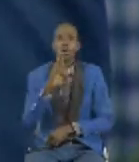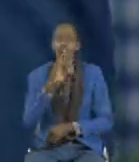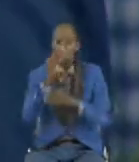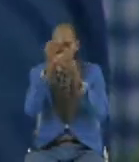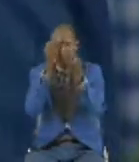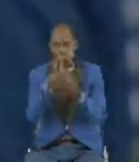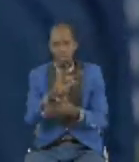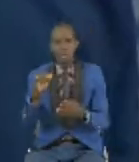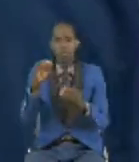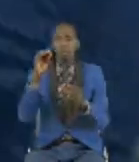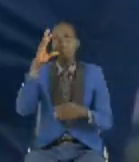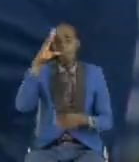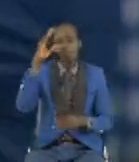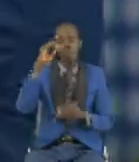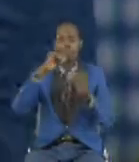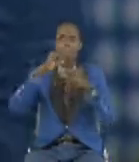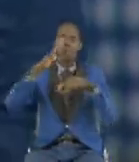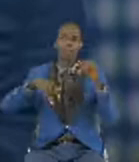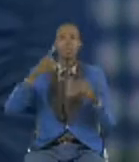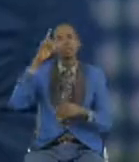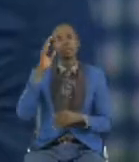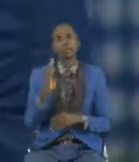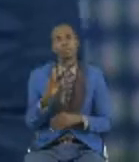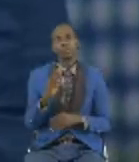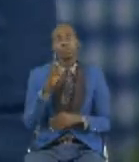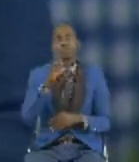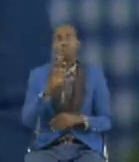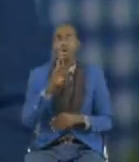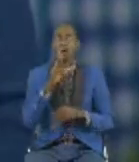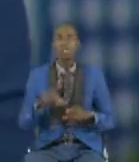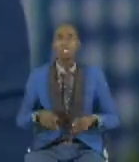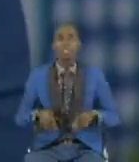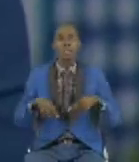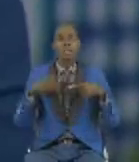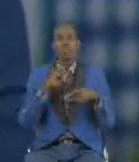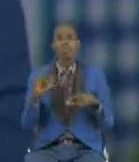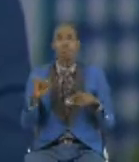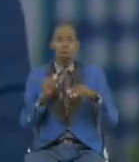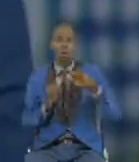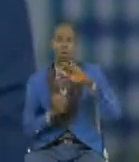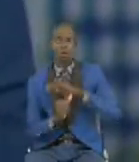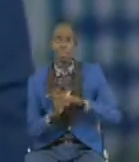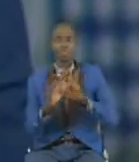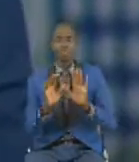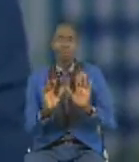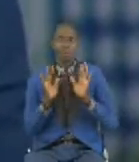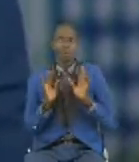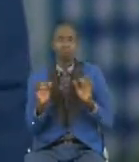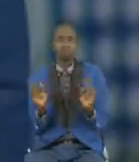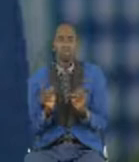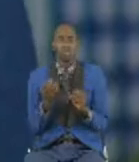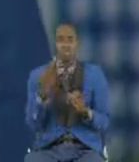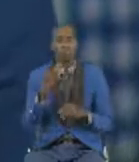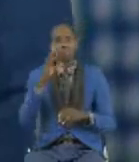hommes plus qu'à Dieu. Tu vis sous la crainte et les menaces des